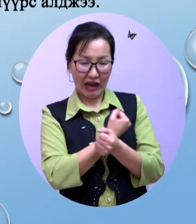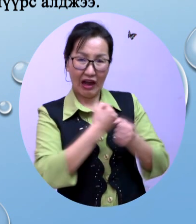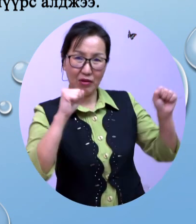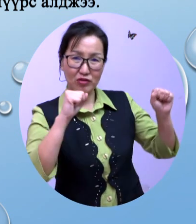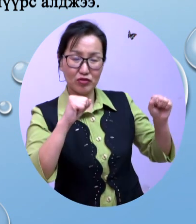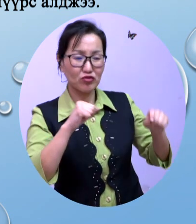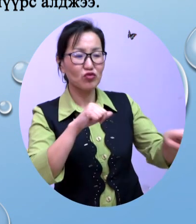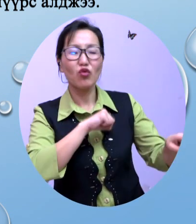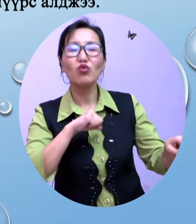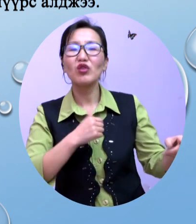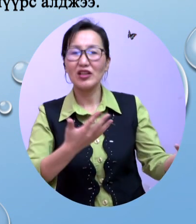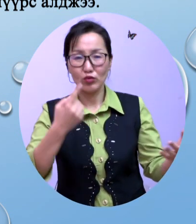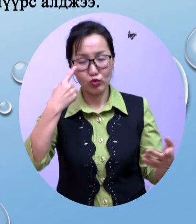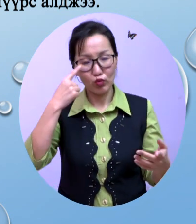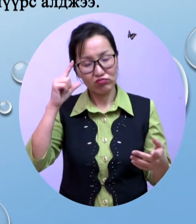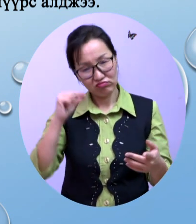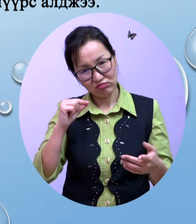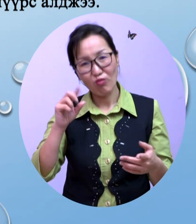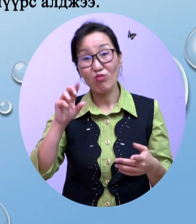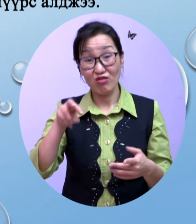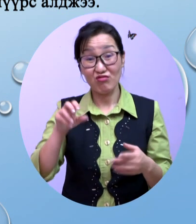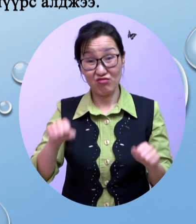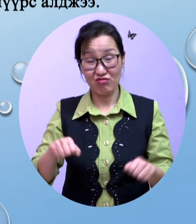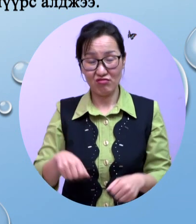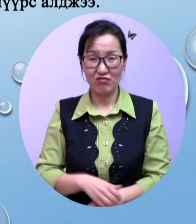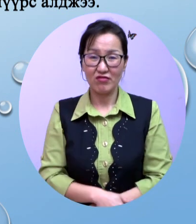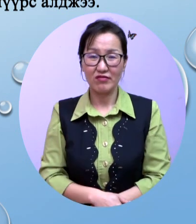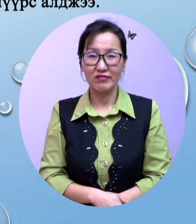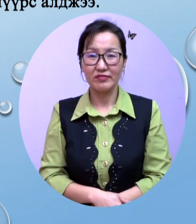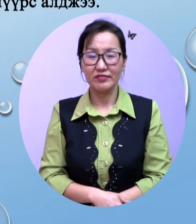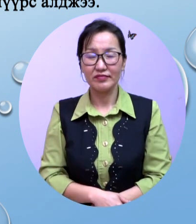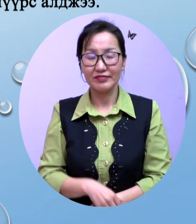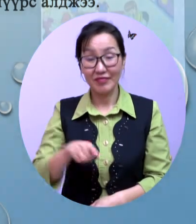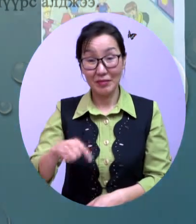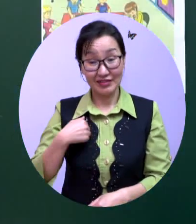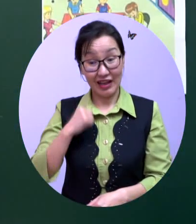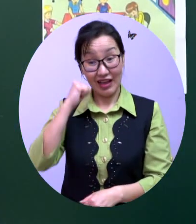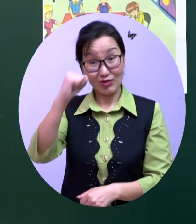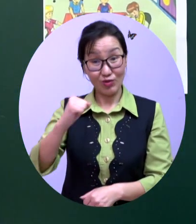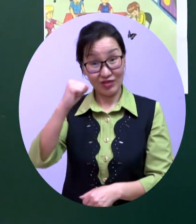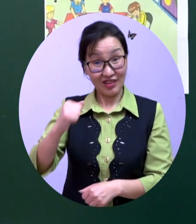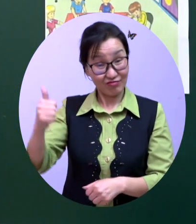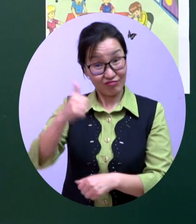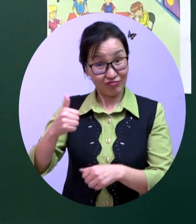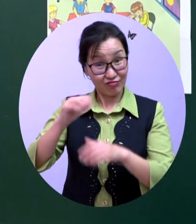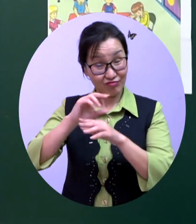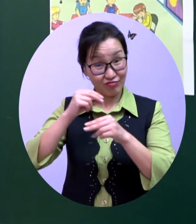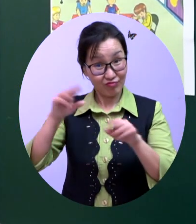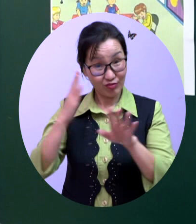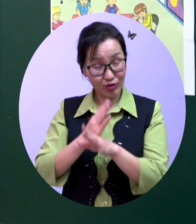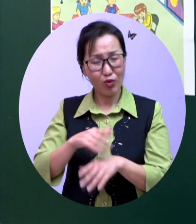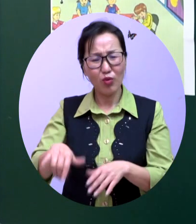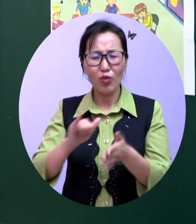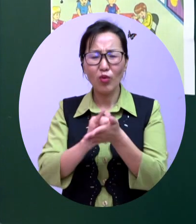дээ химээгээд шүүрс алджээ. За, багш нь асуултуудыг гаргалаа. Бид нар учир